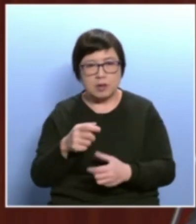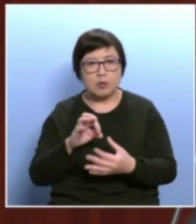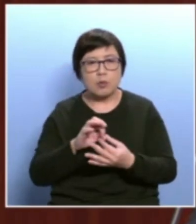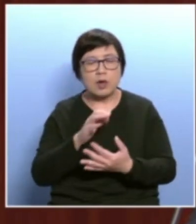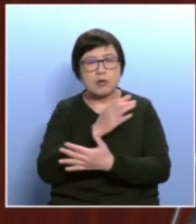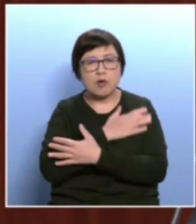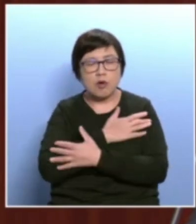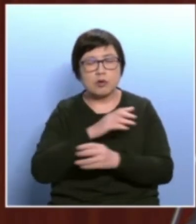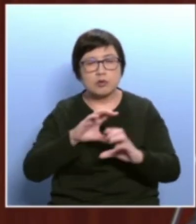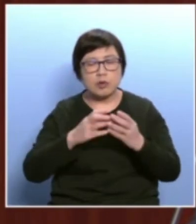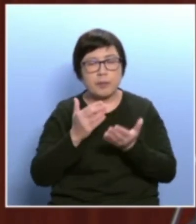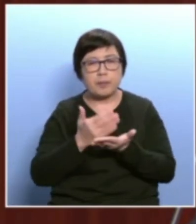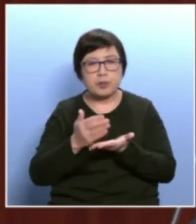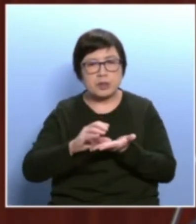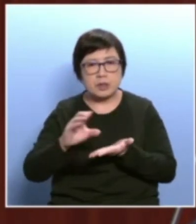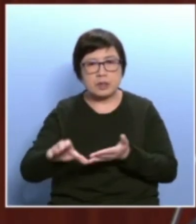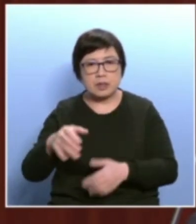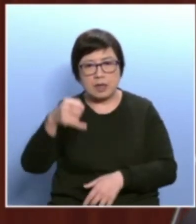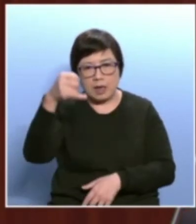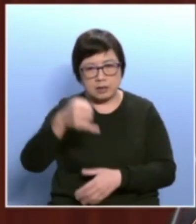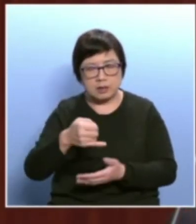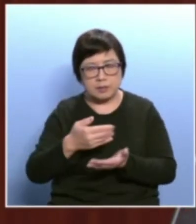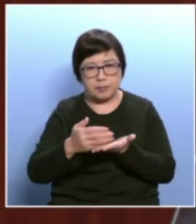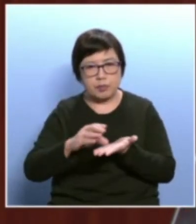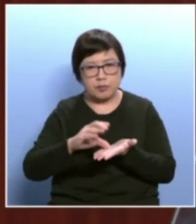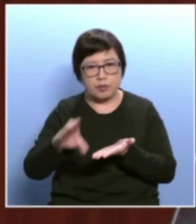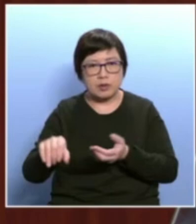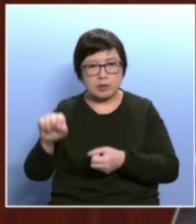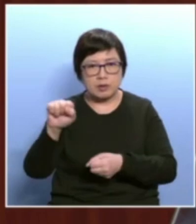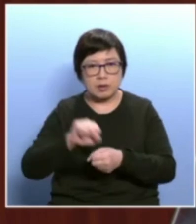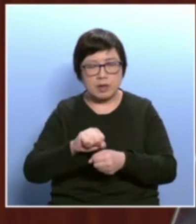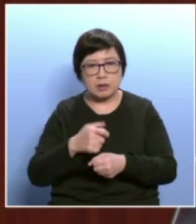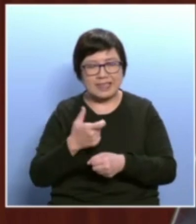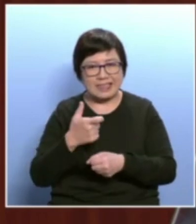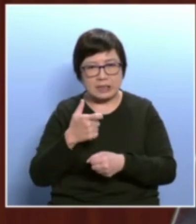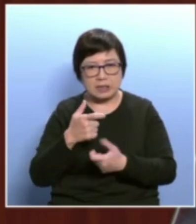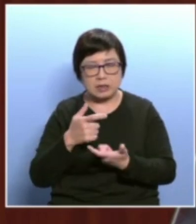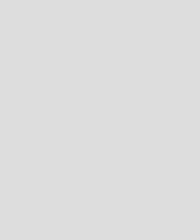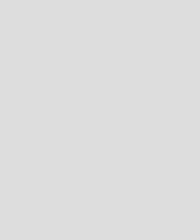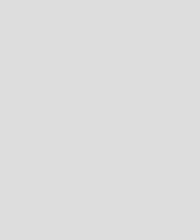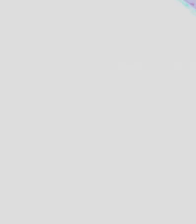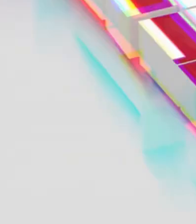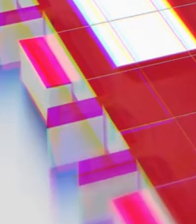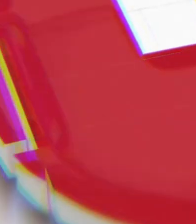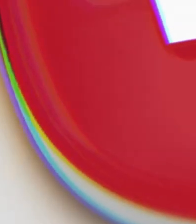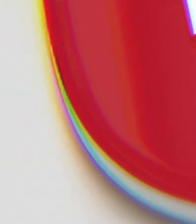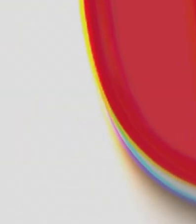拨款，并在下一期拨款增加资助金额50%。